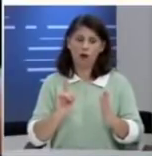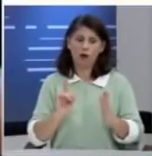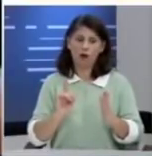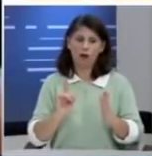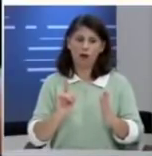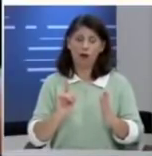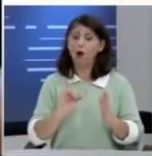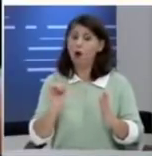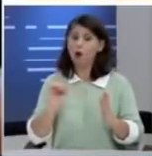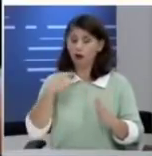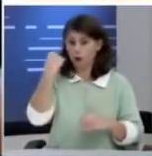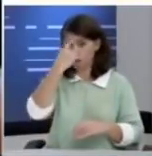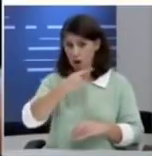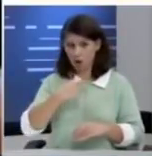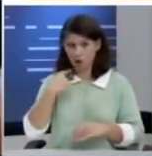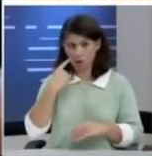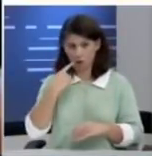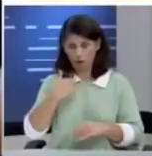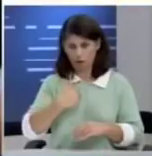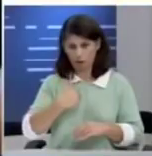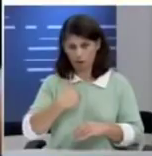Όχι απέναντι στο πρόσωπο,